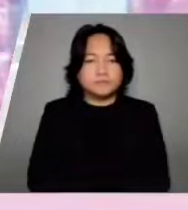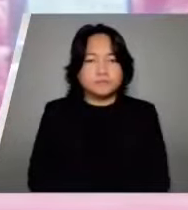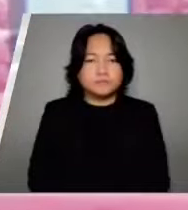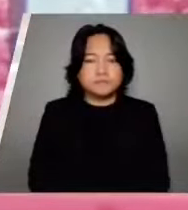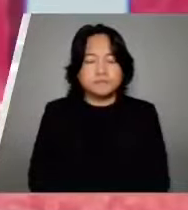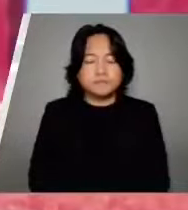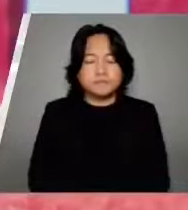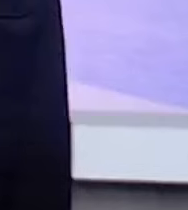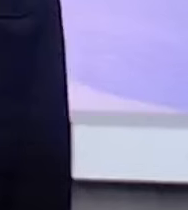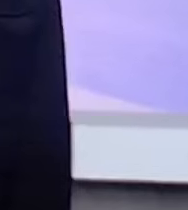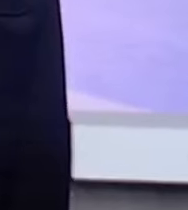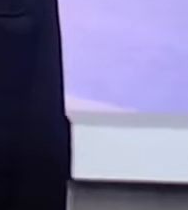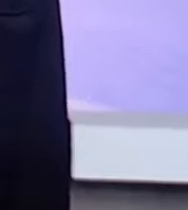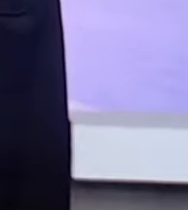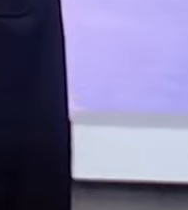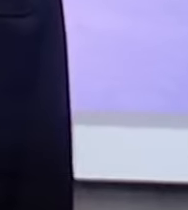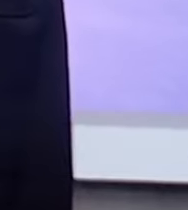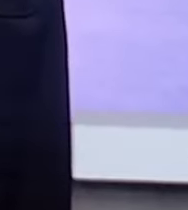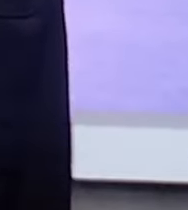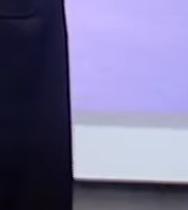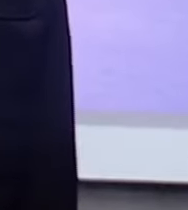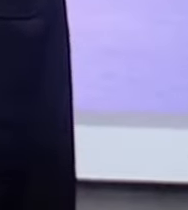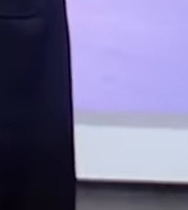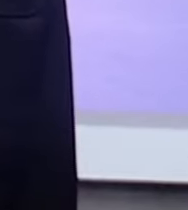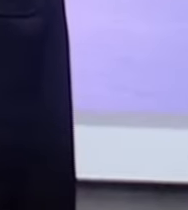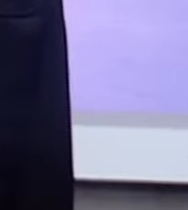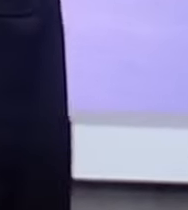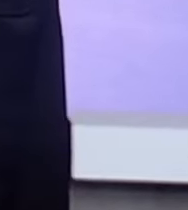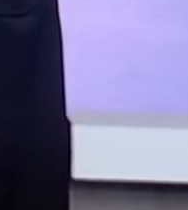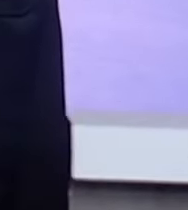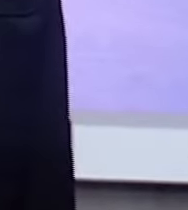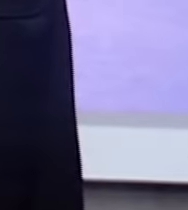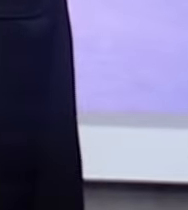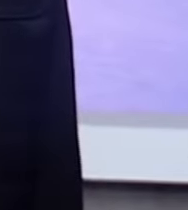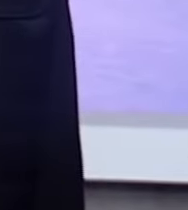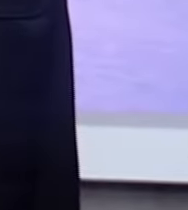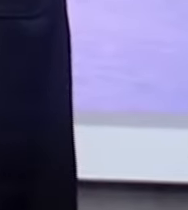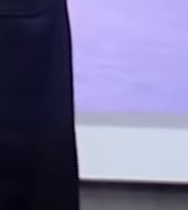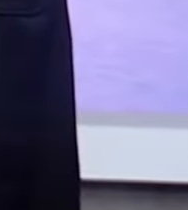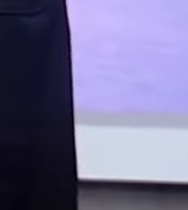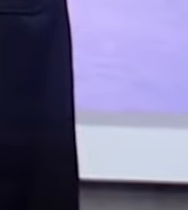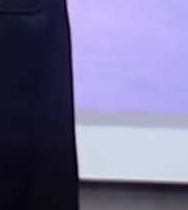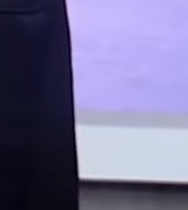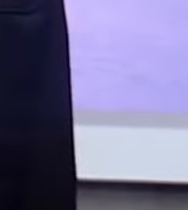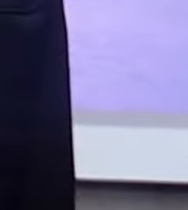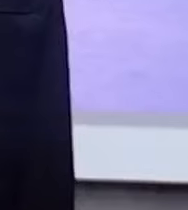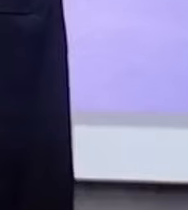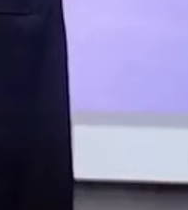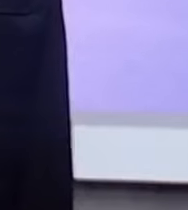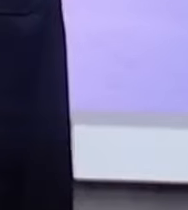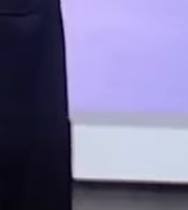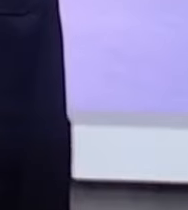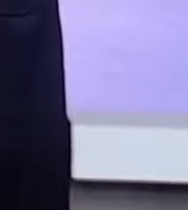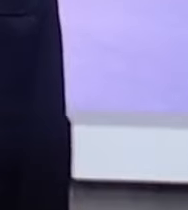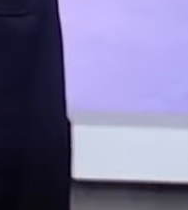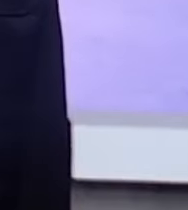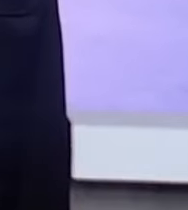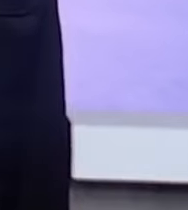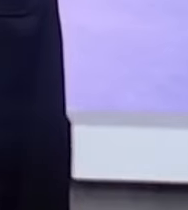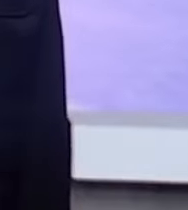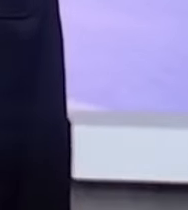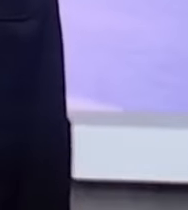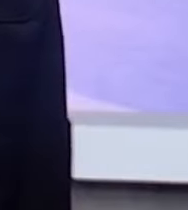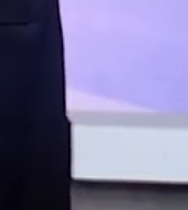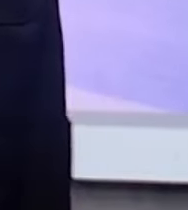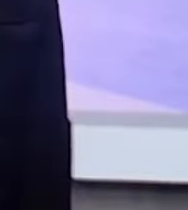inyong saksi. Mga kapuso, sama-sama tayo maging saksi. Mag-subscribe sa GMA Integrated News sa YouTube